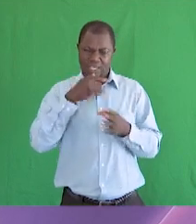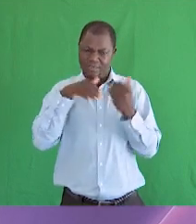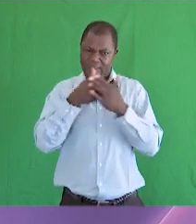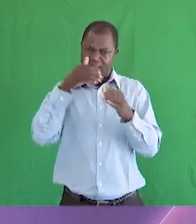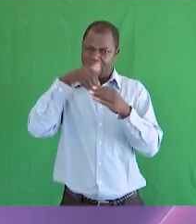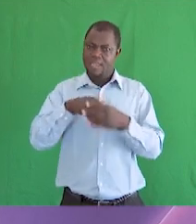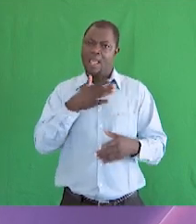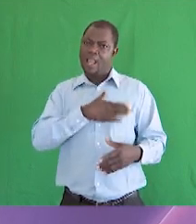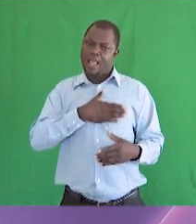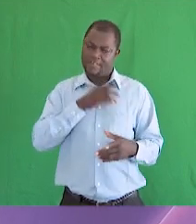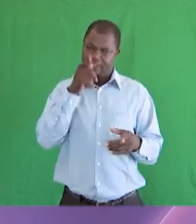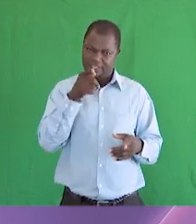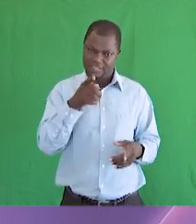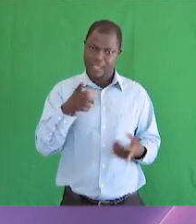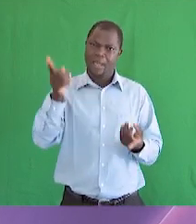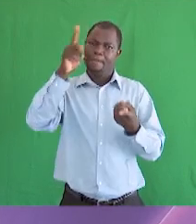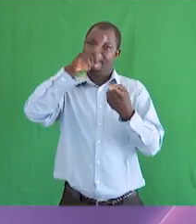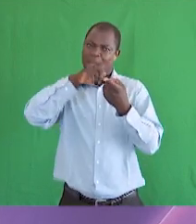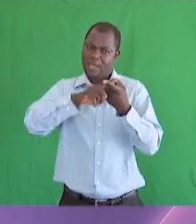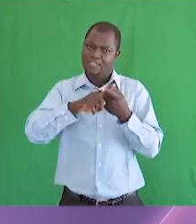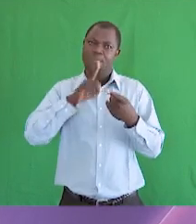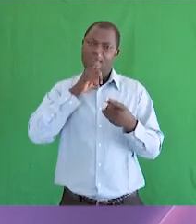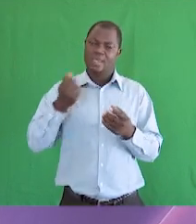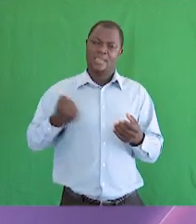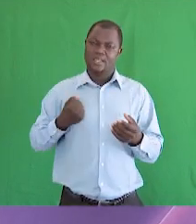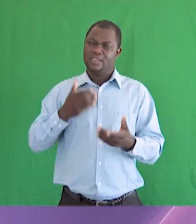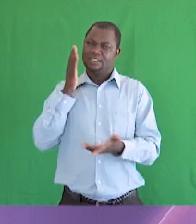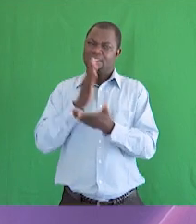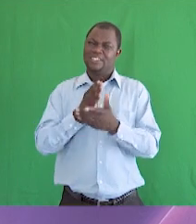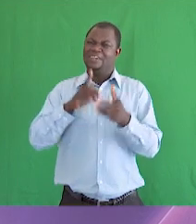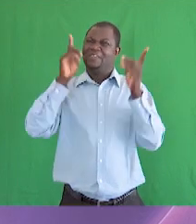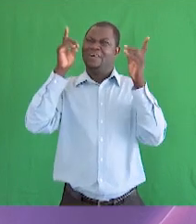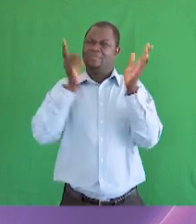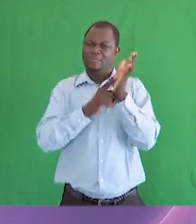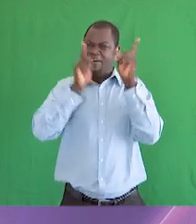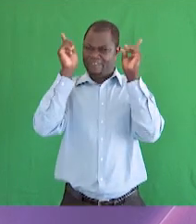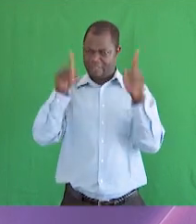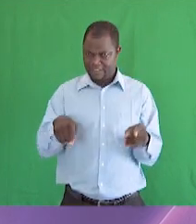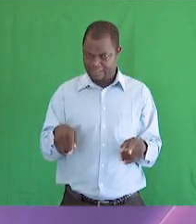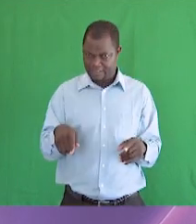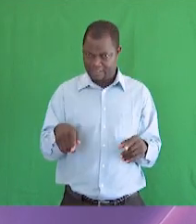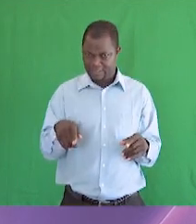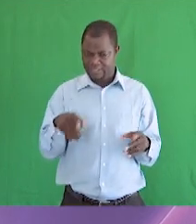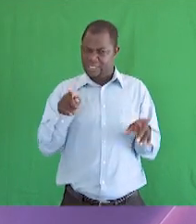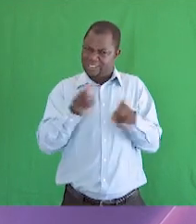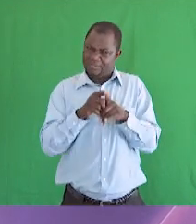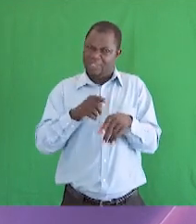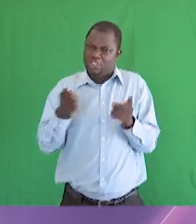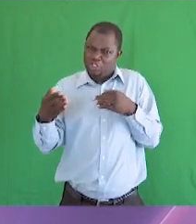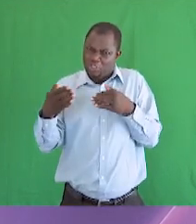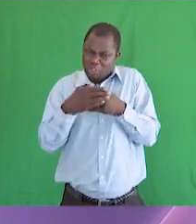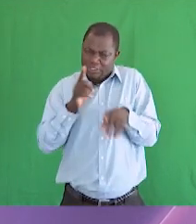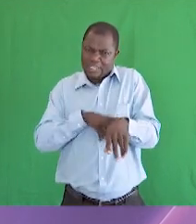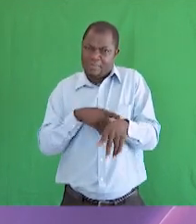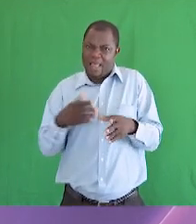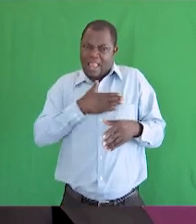yekudanana uye zvepanyaya yekuti vana vasikana vakukurumidza kuenda pabonde vachangoti danane nemukomana vasina kuzivana kana